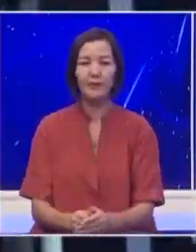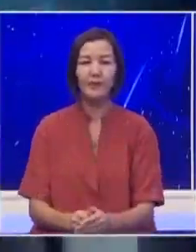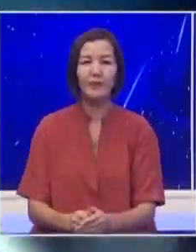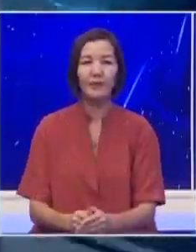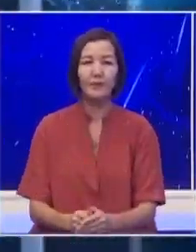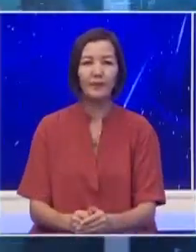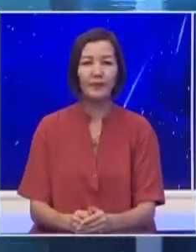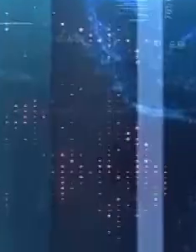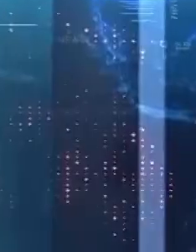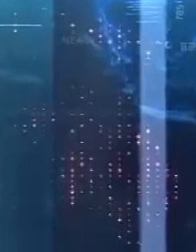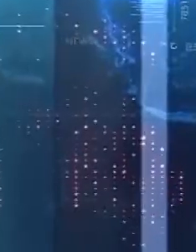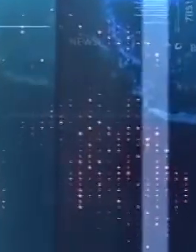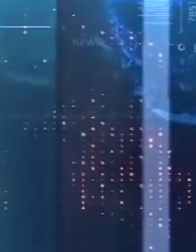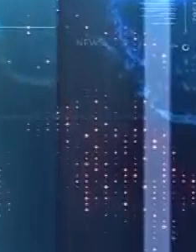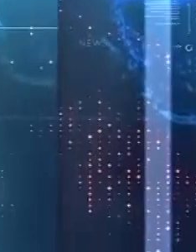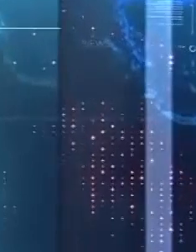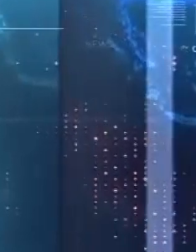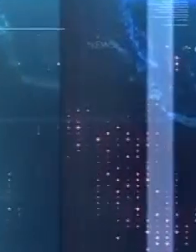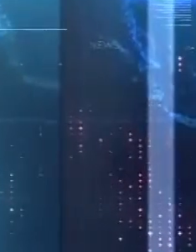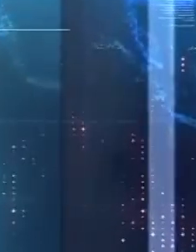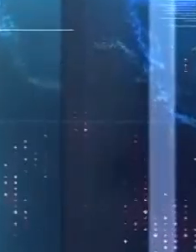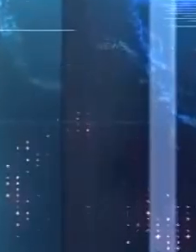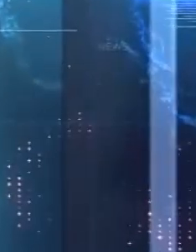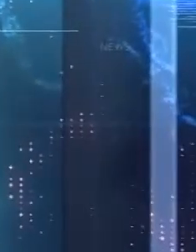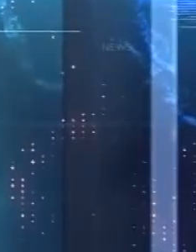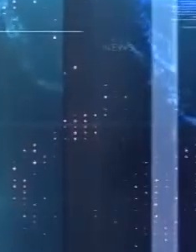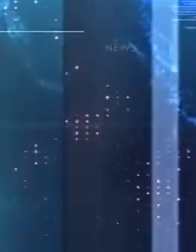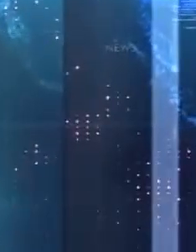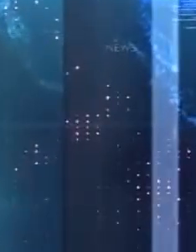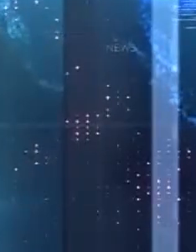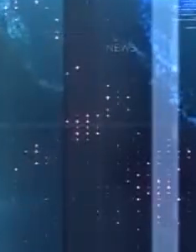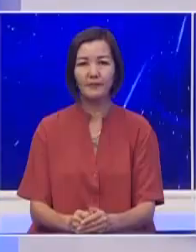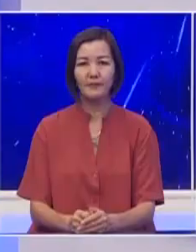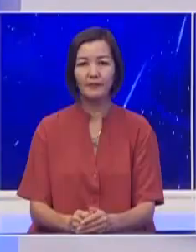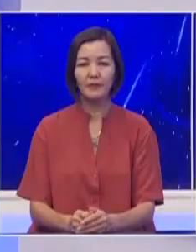Жандос Назарбаев, Абылай Құттықбай, Жетісу телеарнасы.